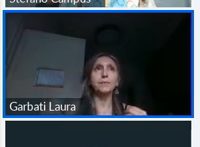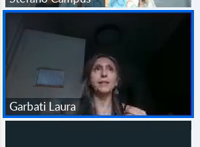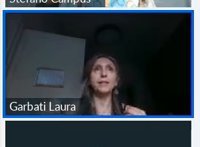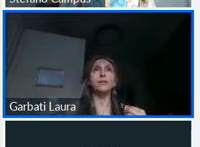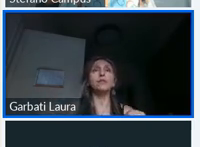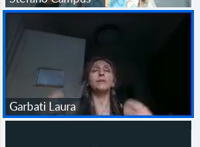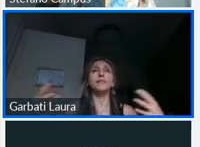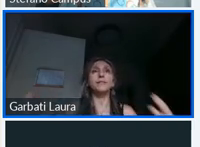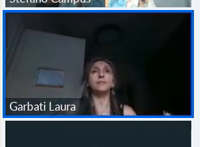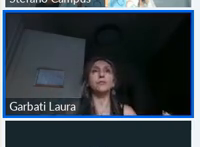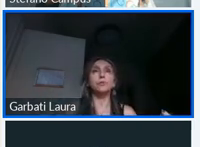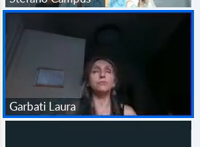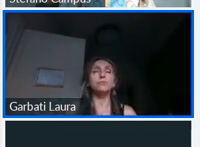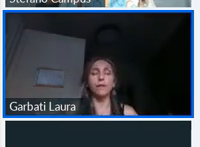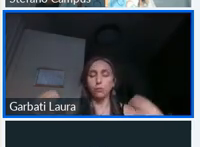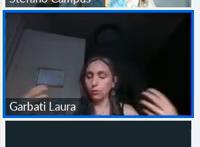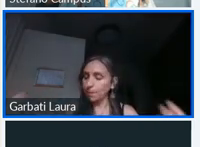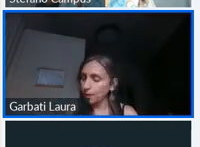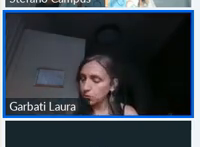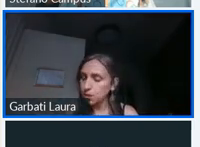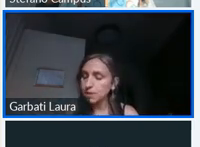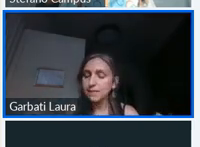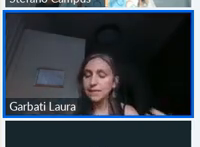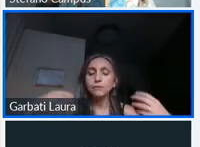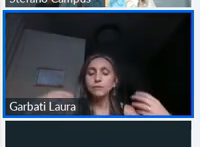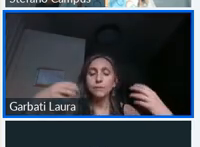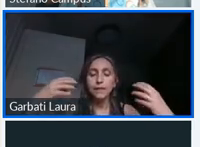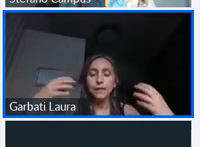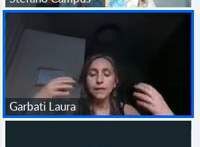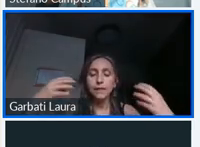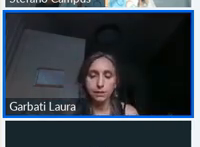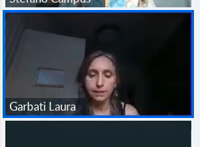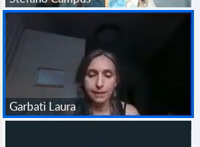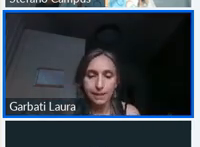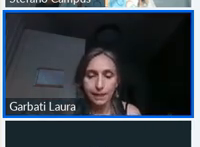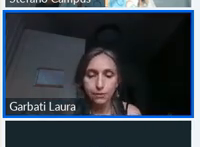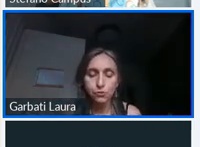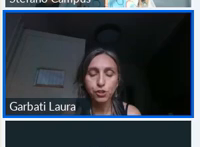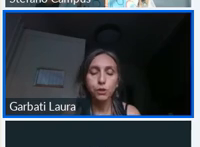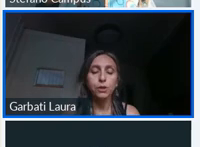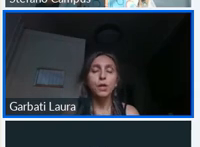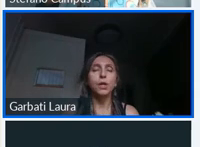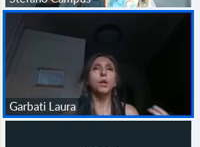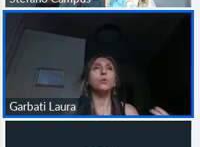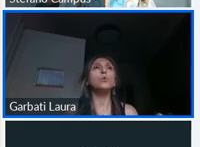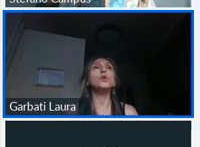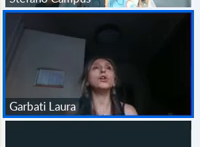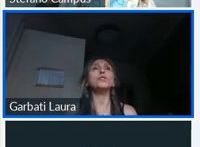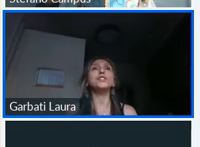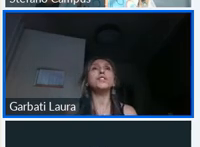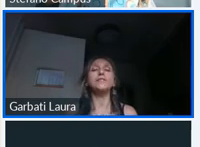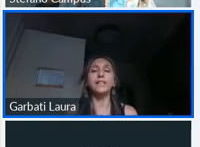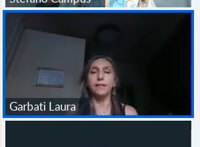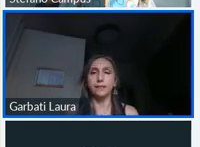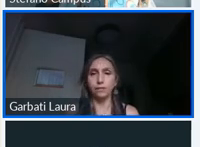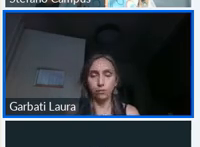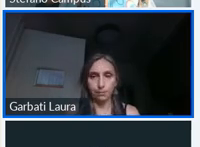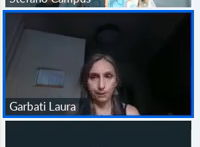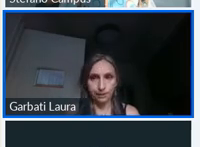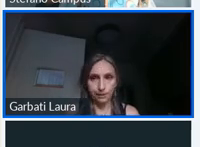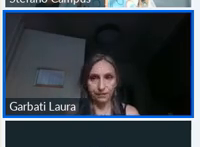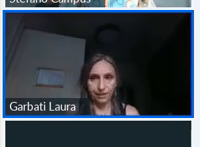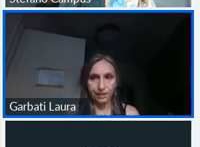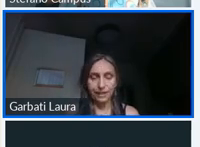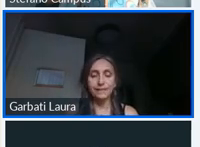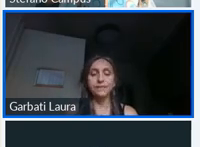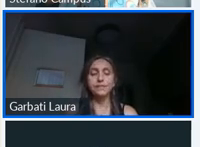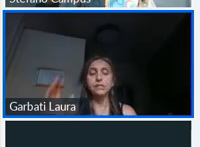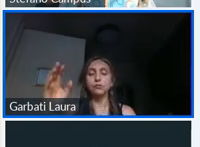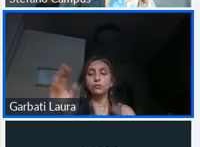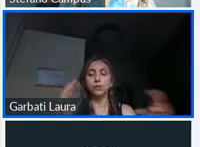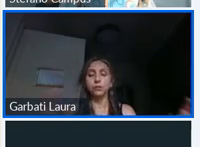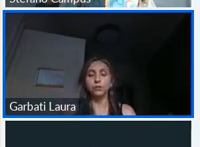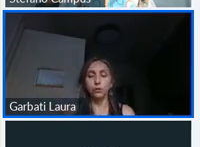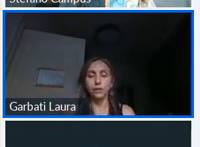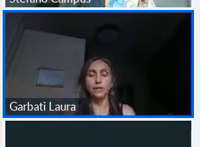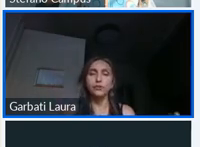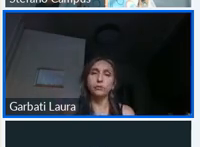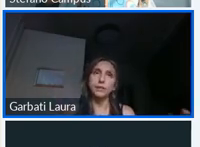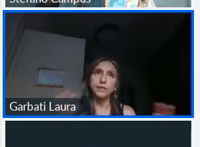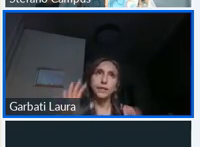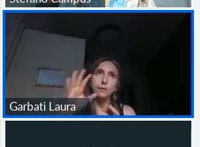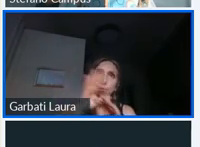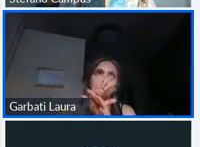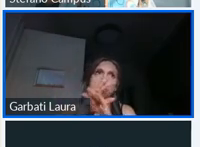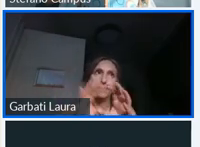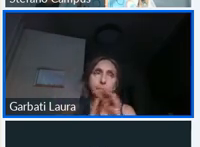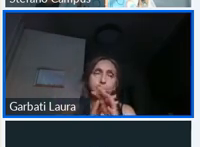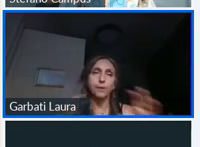a termine normativo europeo senz'altro, ma anche solo italiano, c'è un crocevia di normative che a diverso